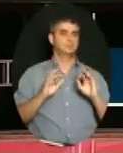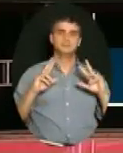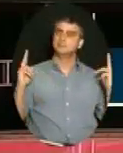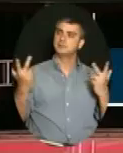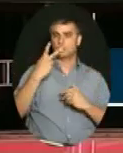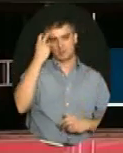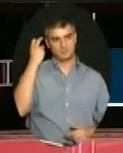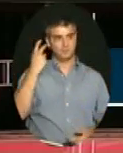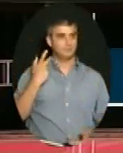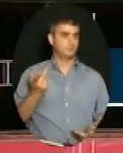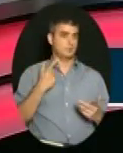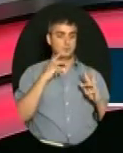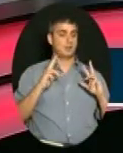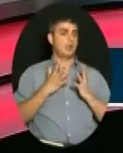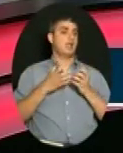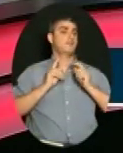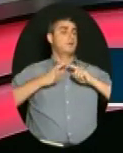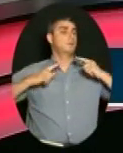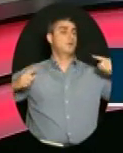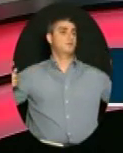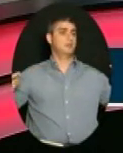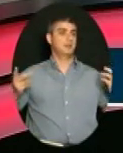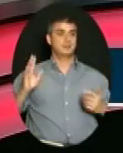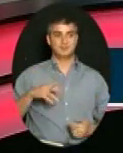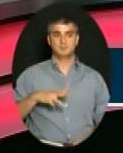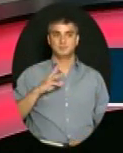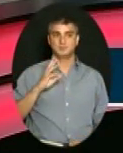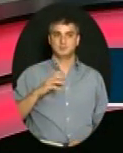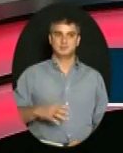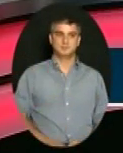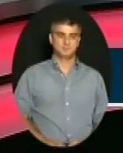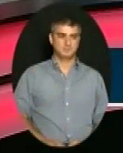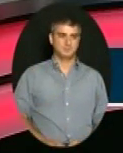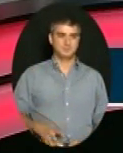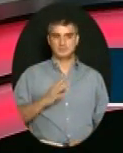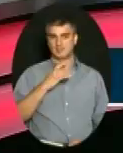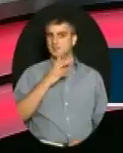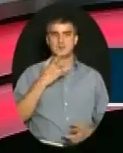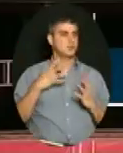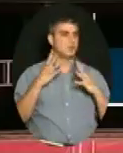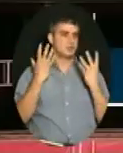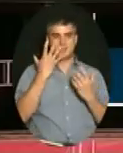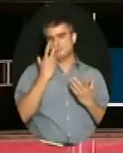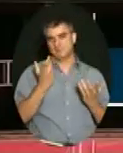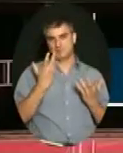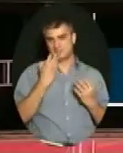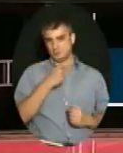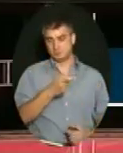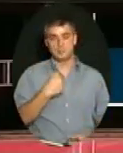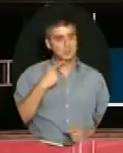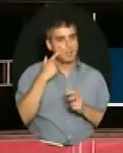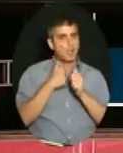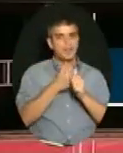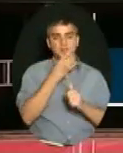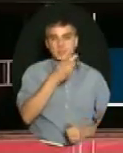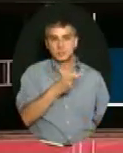הציבור הערבי. חברה מגוונת ורבת פנים, ואז ראו את הפנים אגב של יצחק הרצוג, אבל נניח לעניין הזה, זה רק תאמי של מצלמות. אני עקבתי אחרי